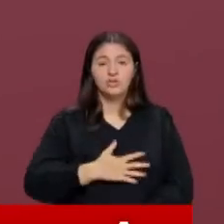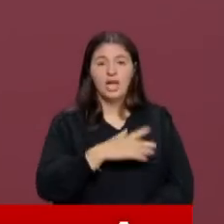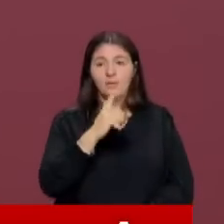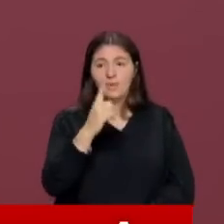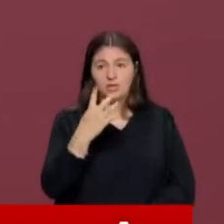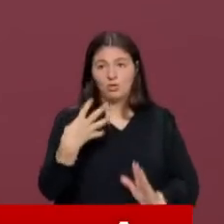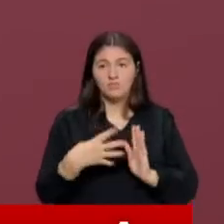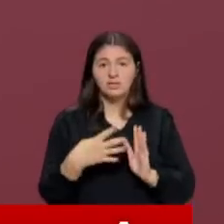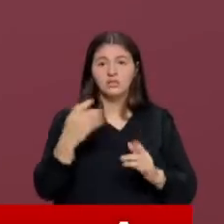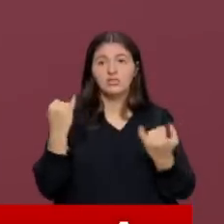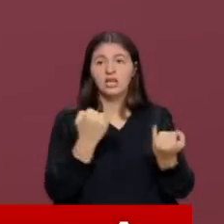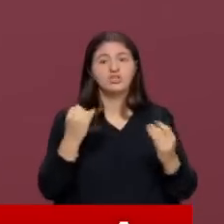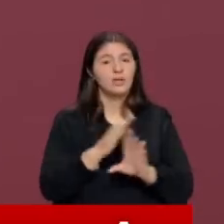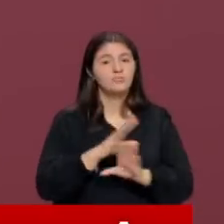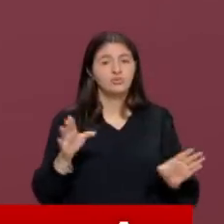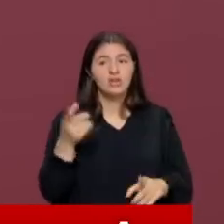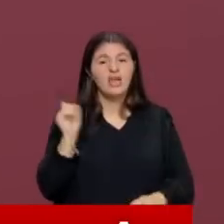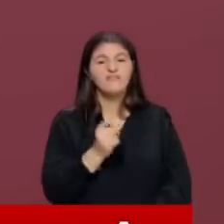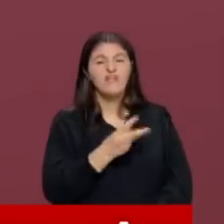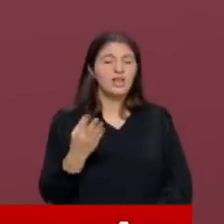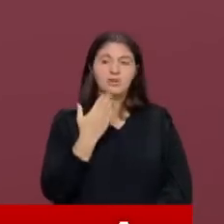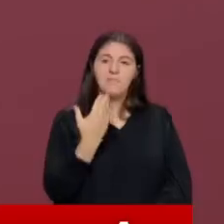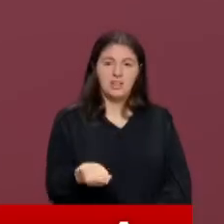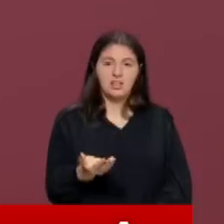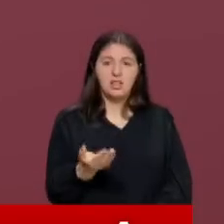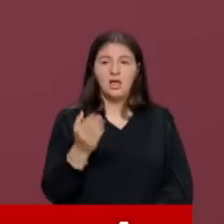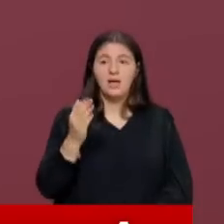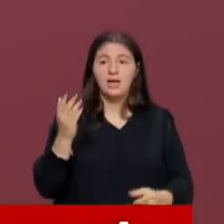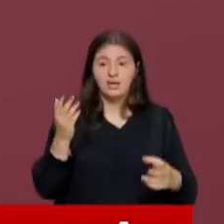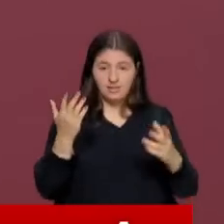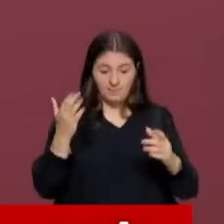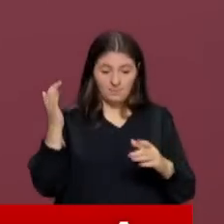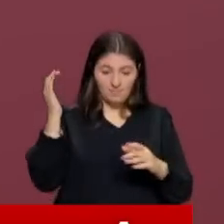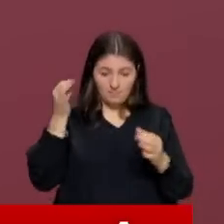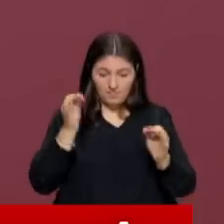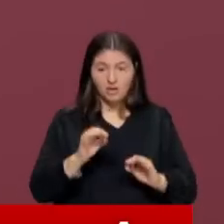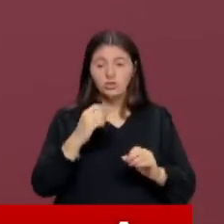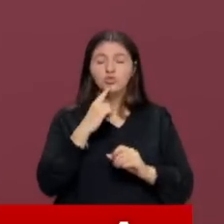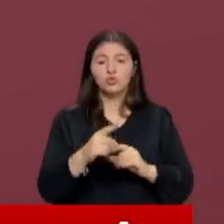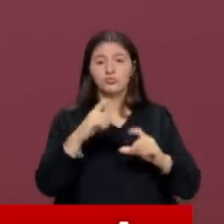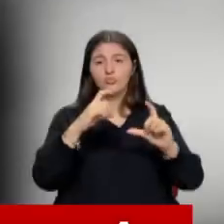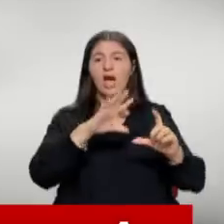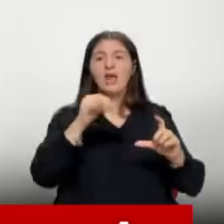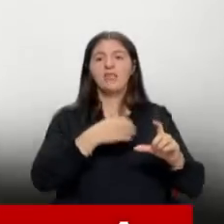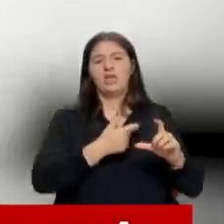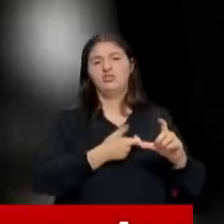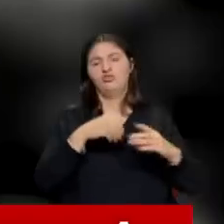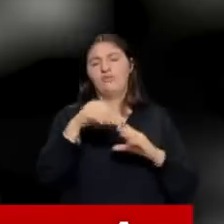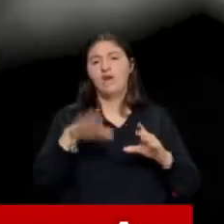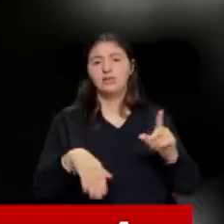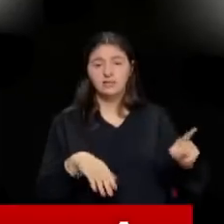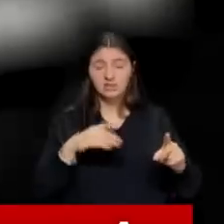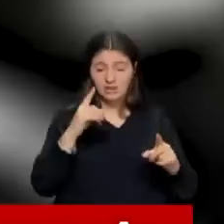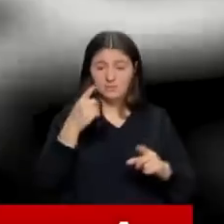Partisi Anayasanın ilk dört maddesinin tartışılamayacağına defalarca söylemiştir başlangıç hükümleri de her anayasada vardır 12 Eylül